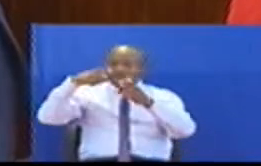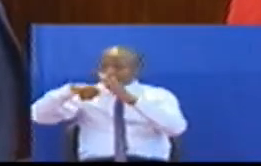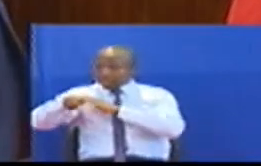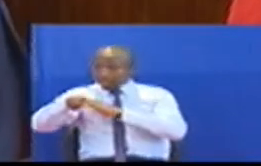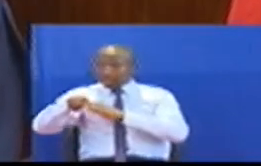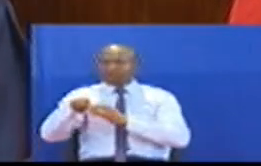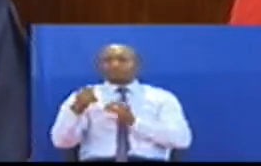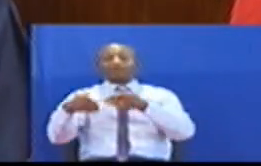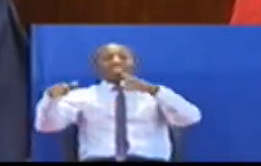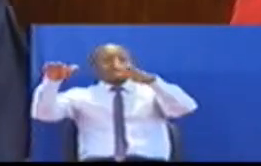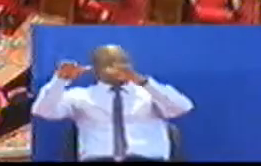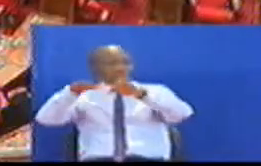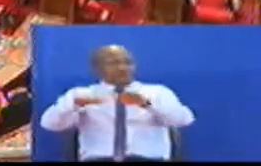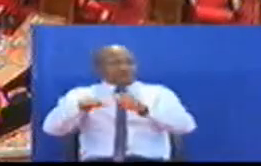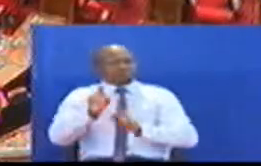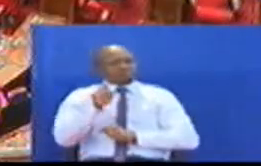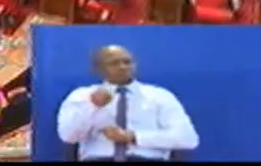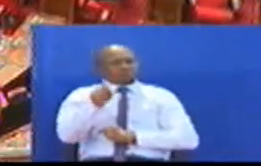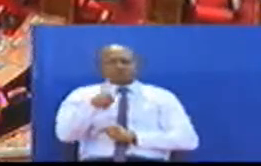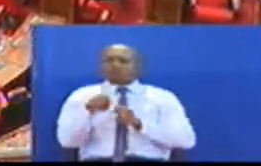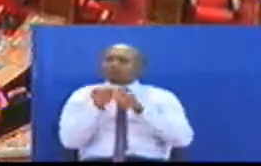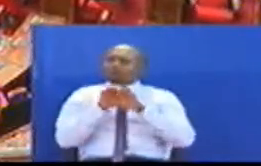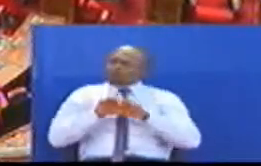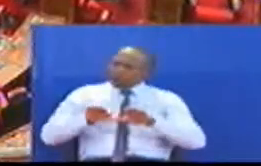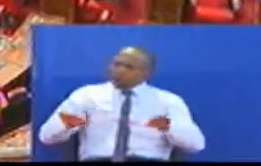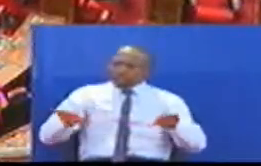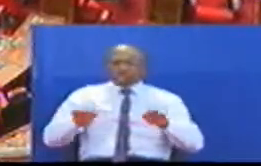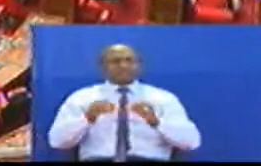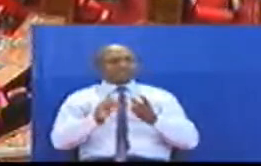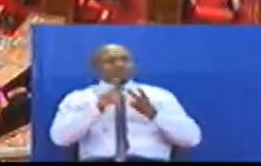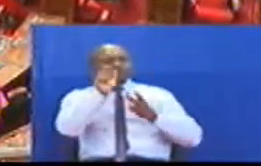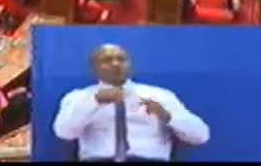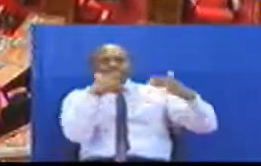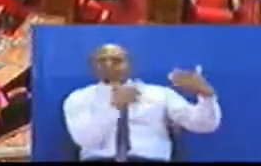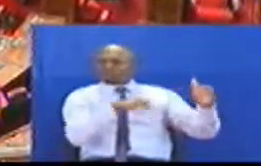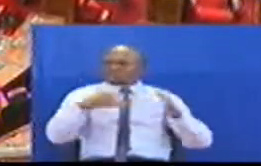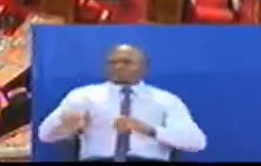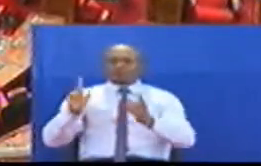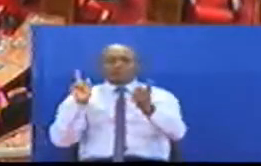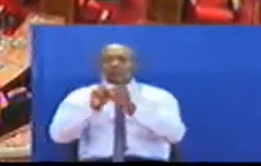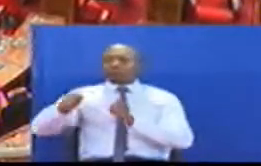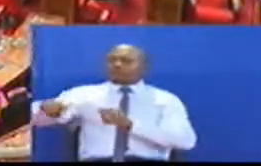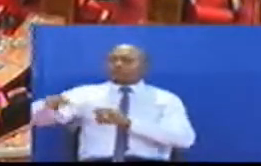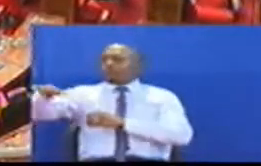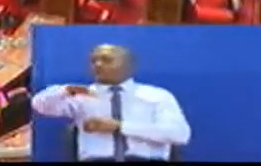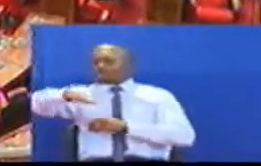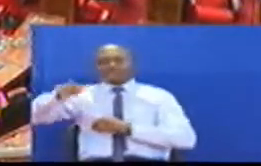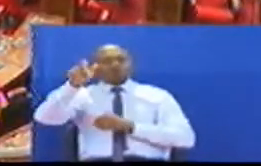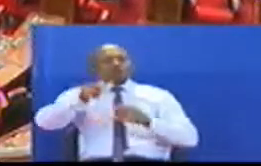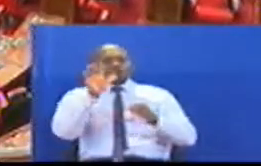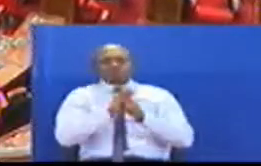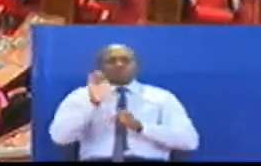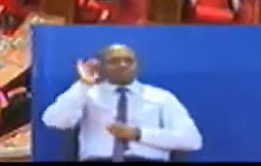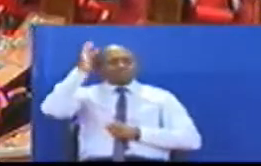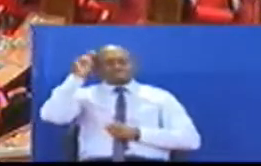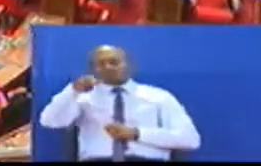alikuwa mtu mpole, mtulivu, mwana michezo, tena alikutwa uwanjani. Watu wengi hatukufikiri